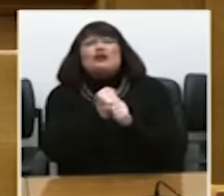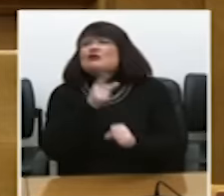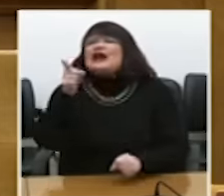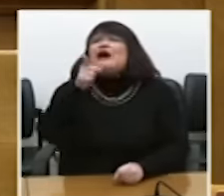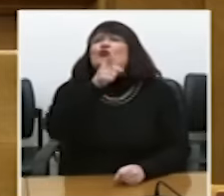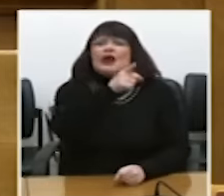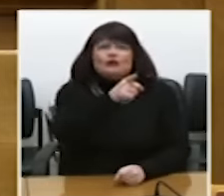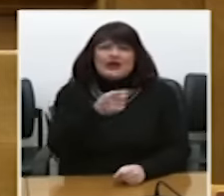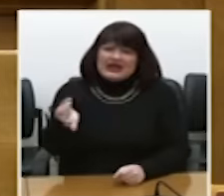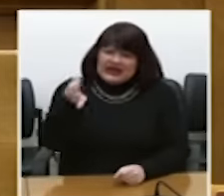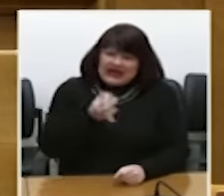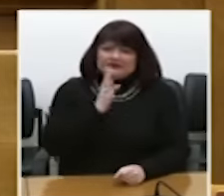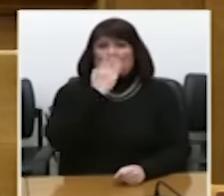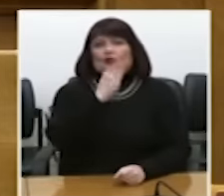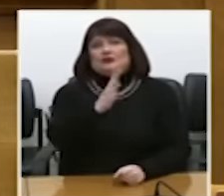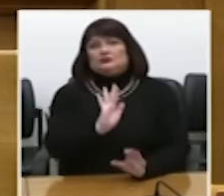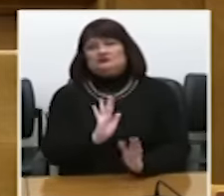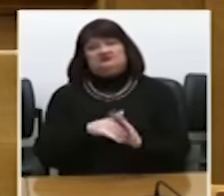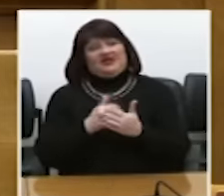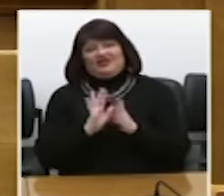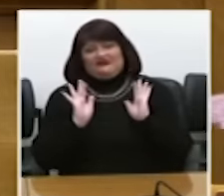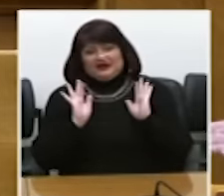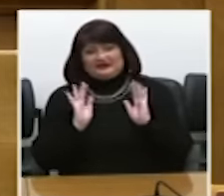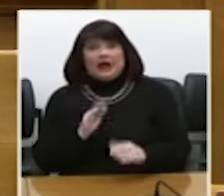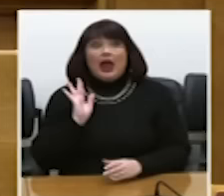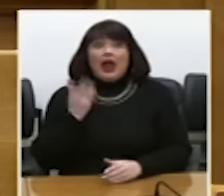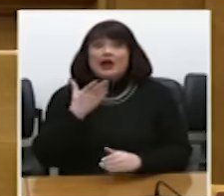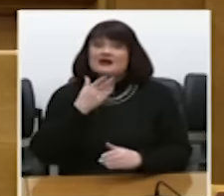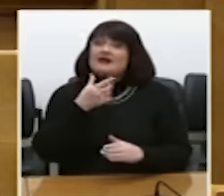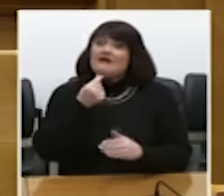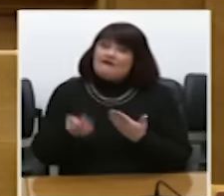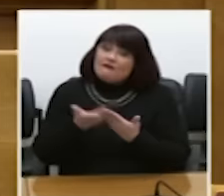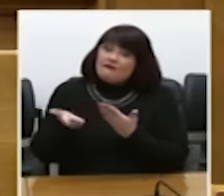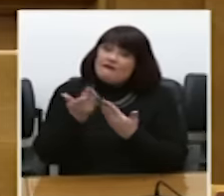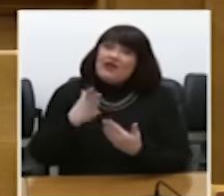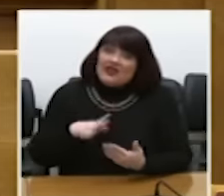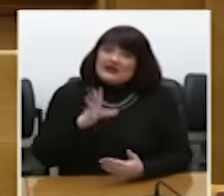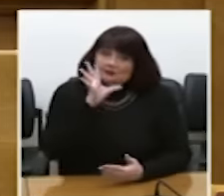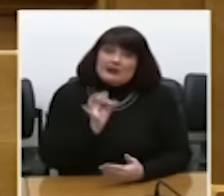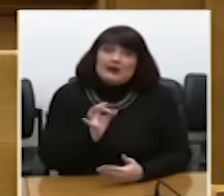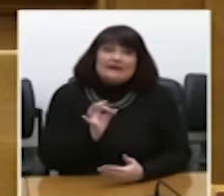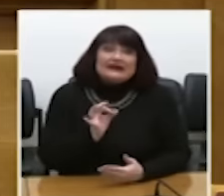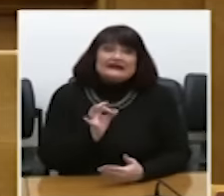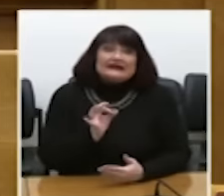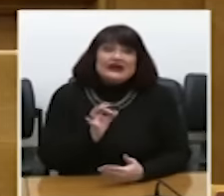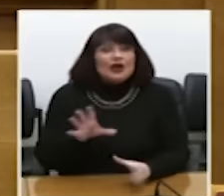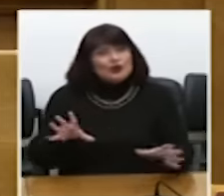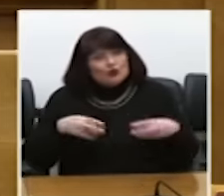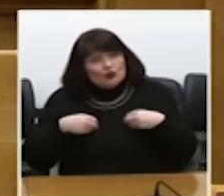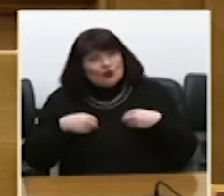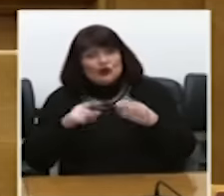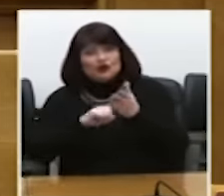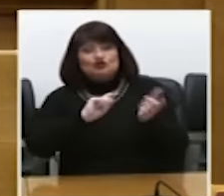υποκριτικά. Γιατί αν θέλατε να τους διευκολύνετε πραγματικά, θα είχατε κάνει δεκτή την τροπολογία